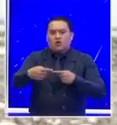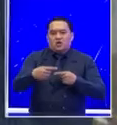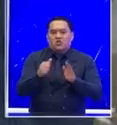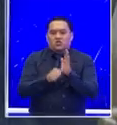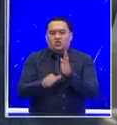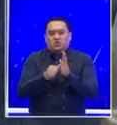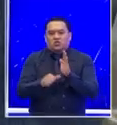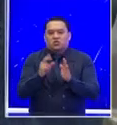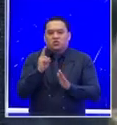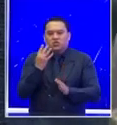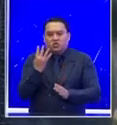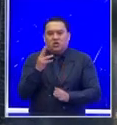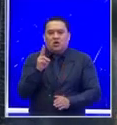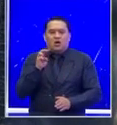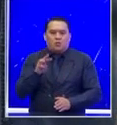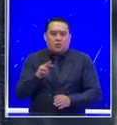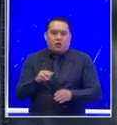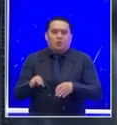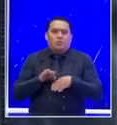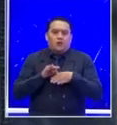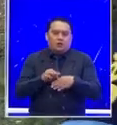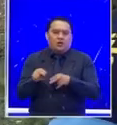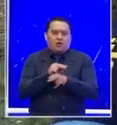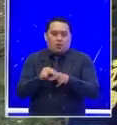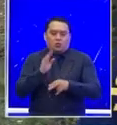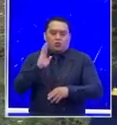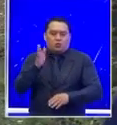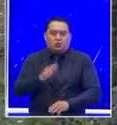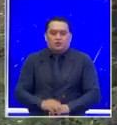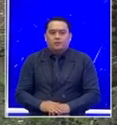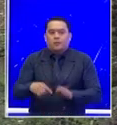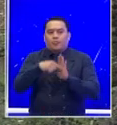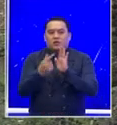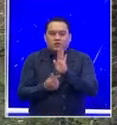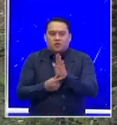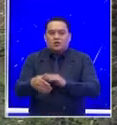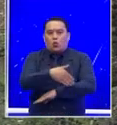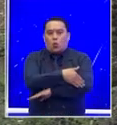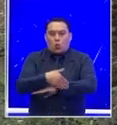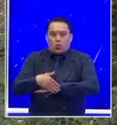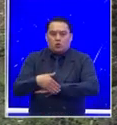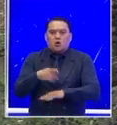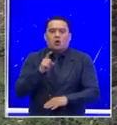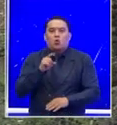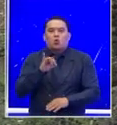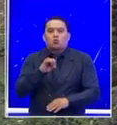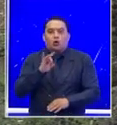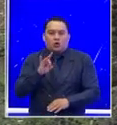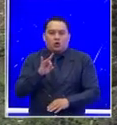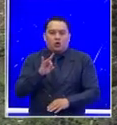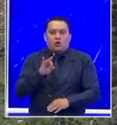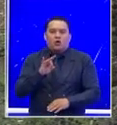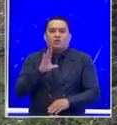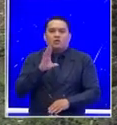свыше 64 километров будет проведен средний ремонт. Из них 17 улиц, это получается хутор, 11 улиц в